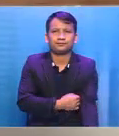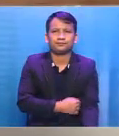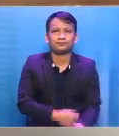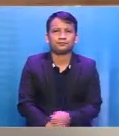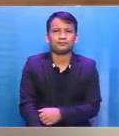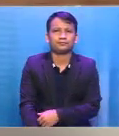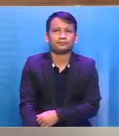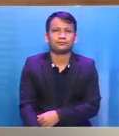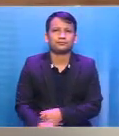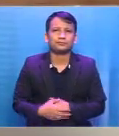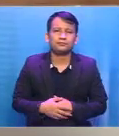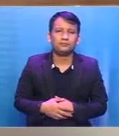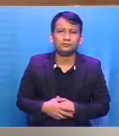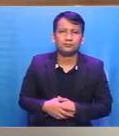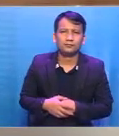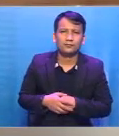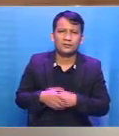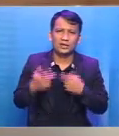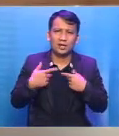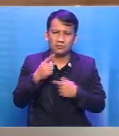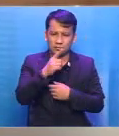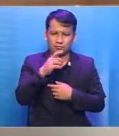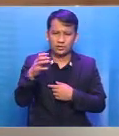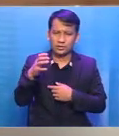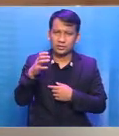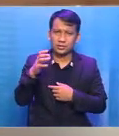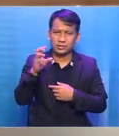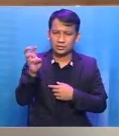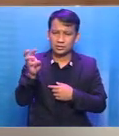There are about 167